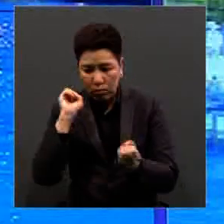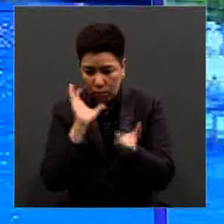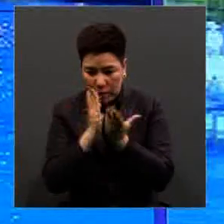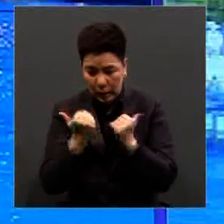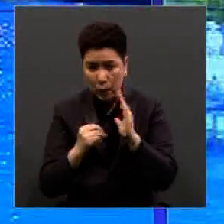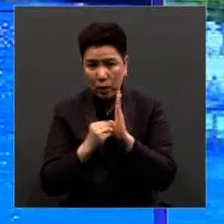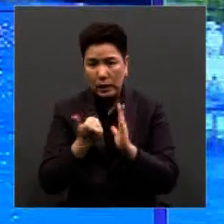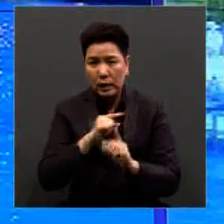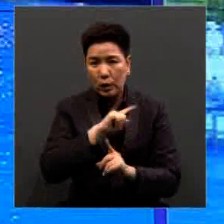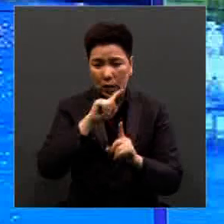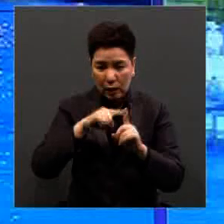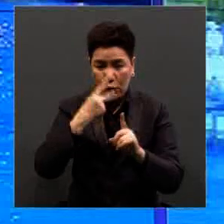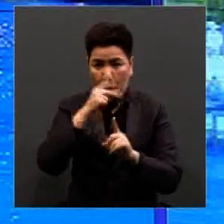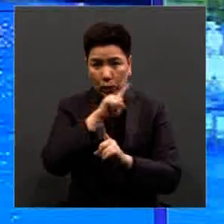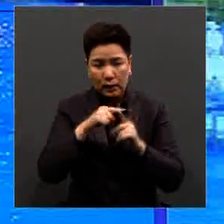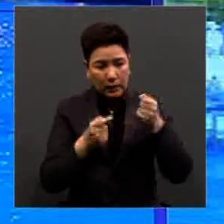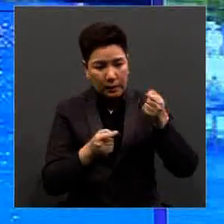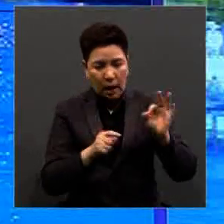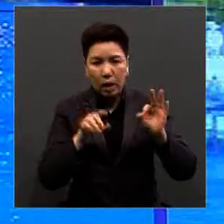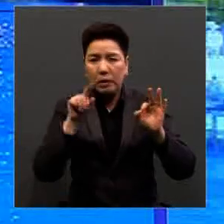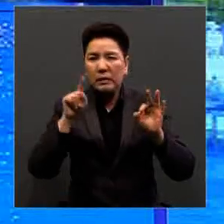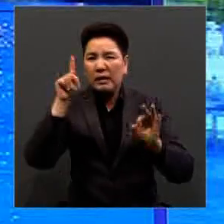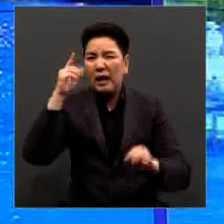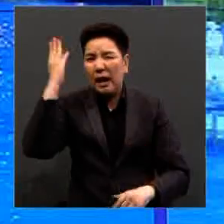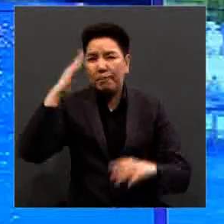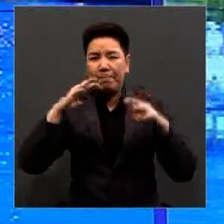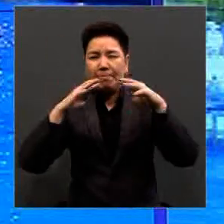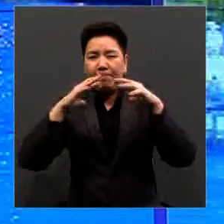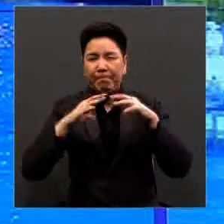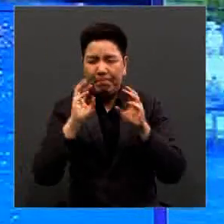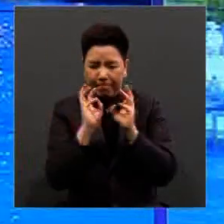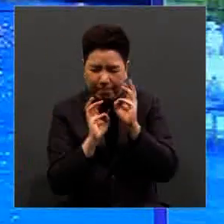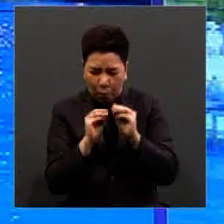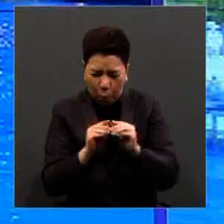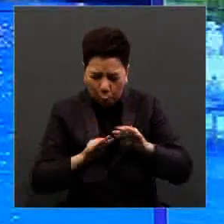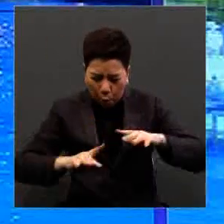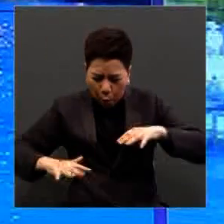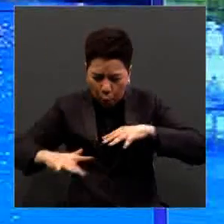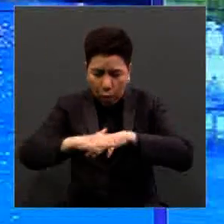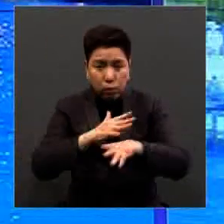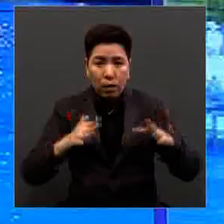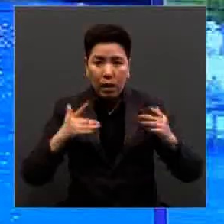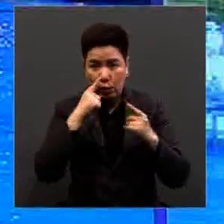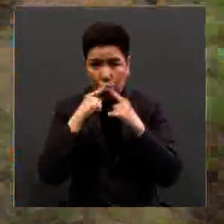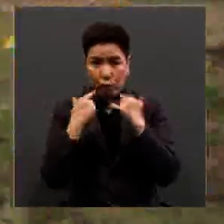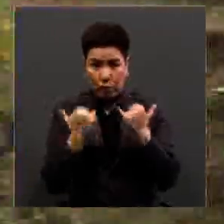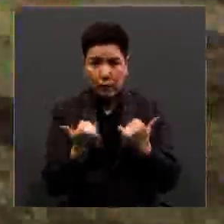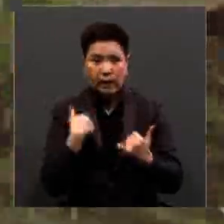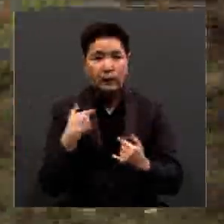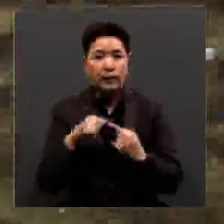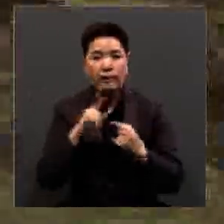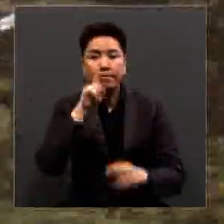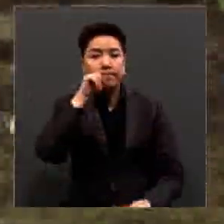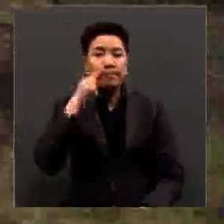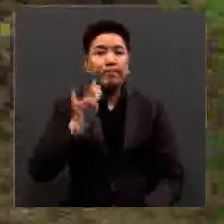แล้วว่าเดี๋ยวช่วง19-20กุมภาพันธ์นี้เนี่ยสภาพอากาศน่าจะปิดปริมาณฝุ่นน่าจะกลับมาเยอะอีกครั้งหนึ่งครับวันนี้